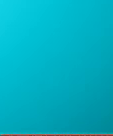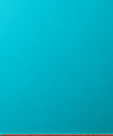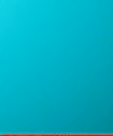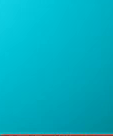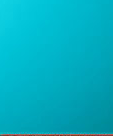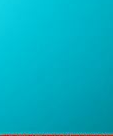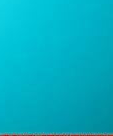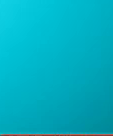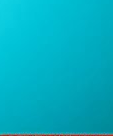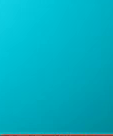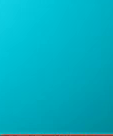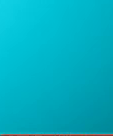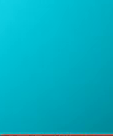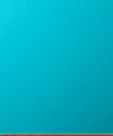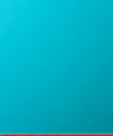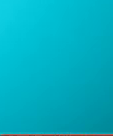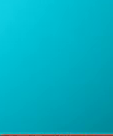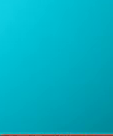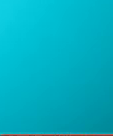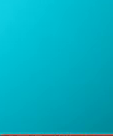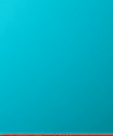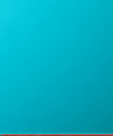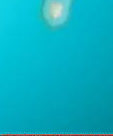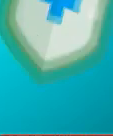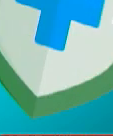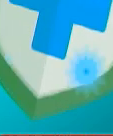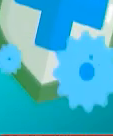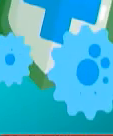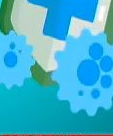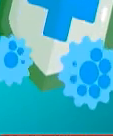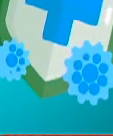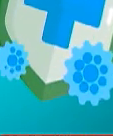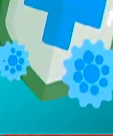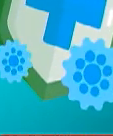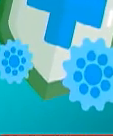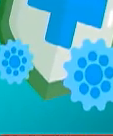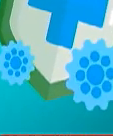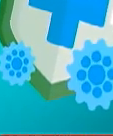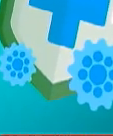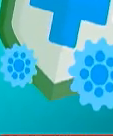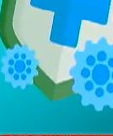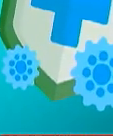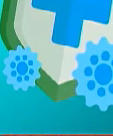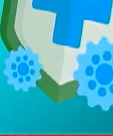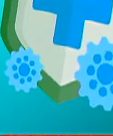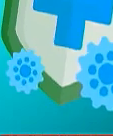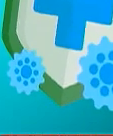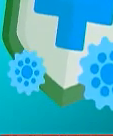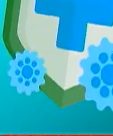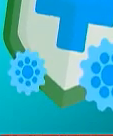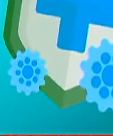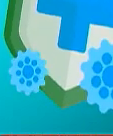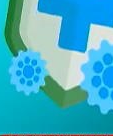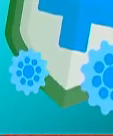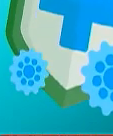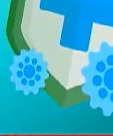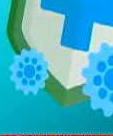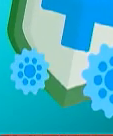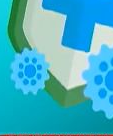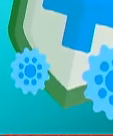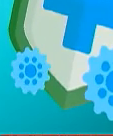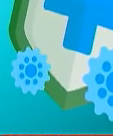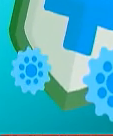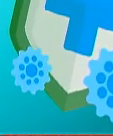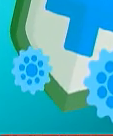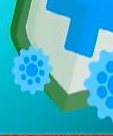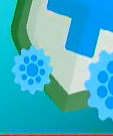saja? Okey, baik. Ia sebenarnya untuk melindungi golongan yang rentan, iaitu golongan yang mudah dijangkiti penyakit disebabkan